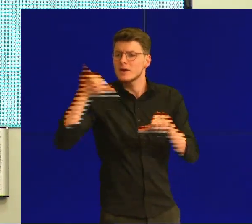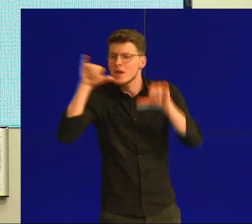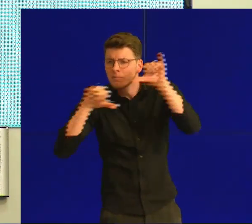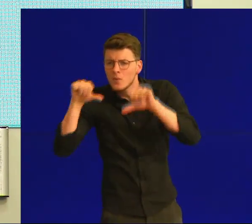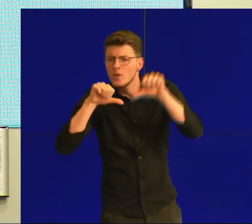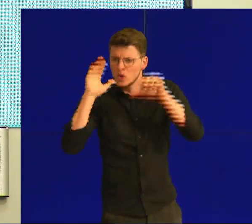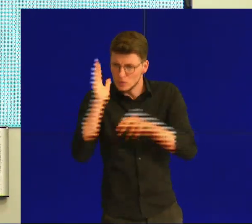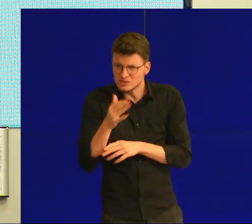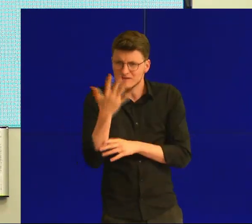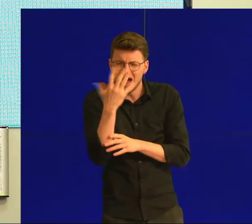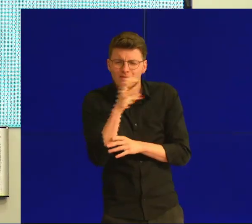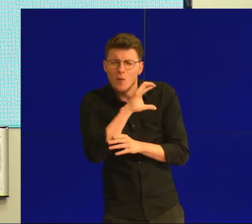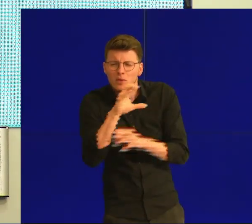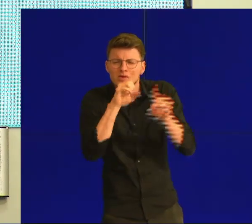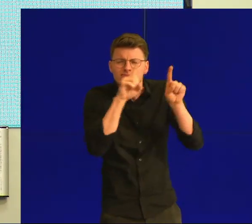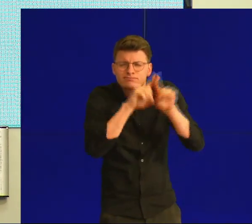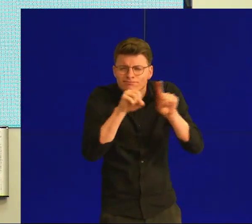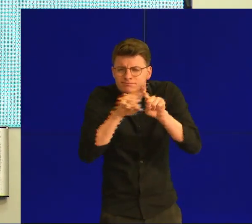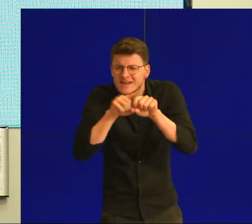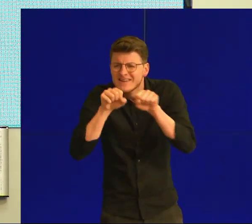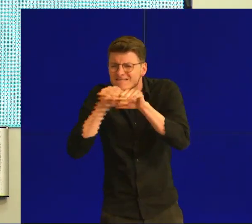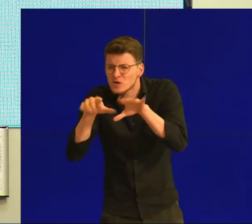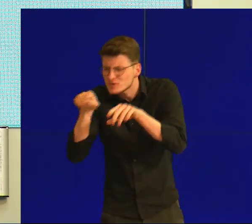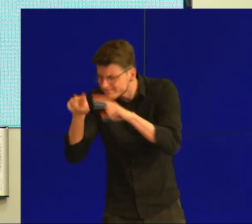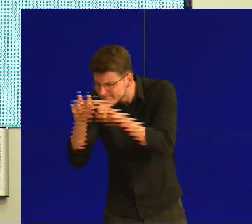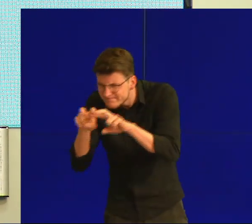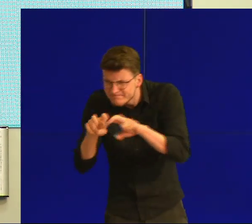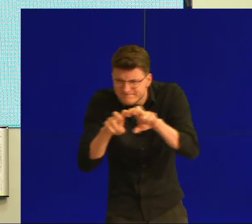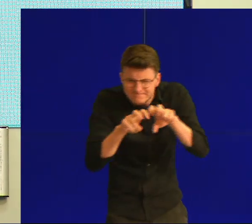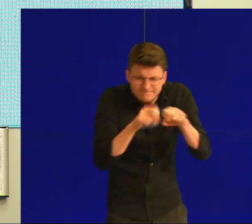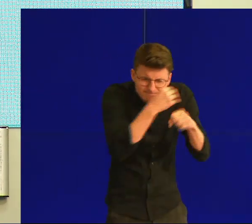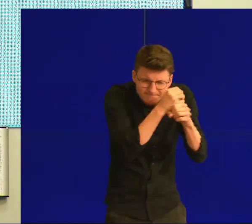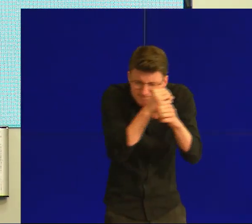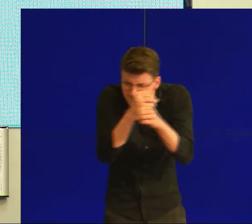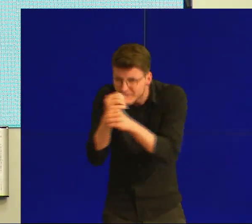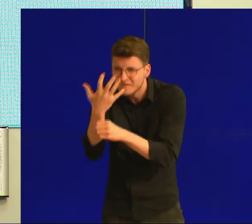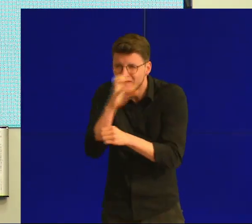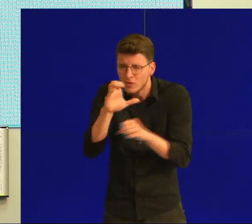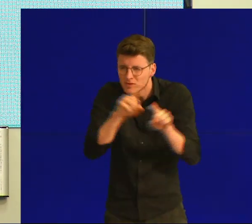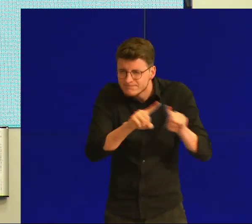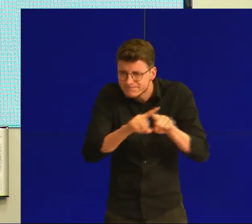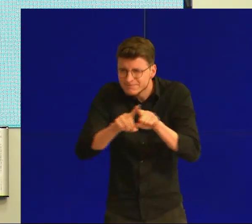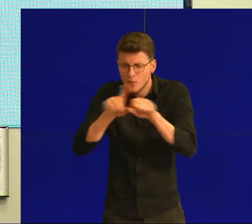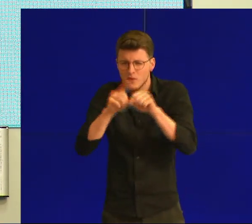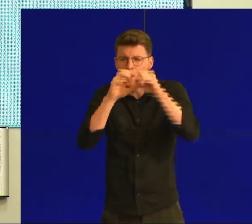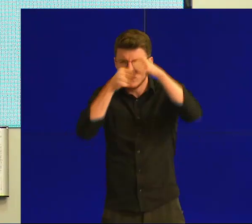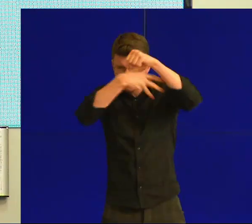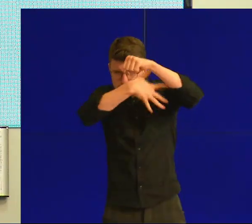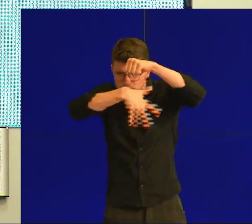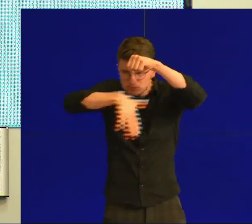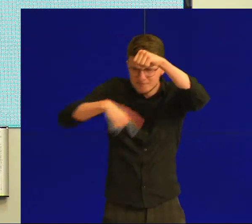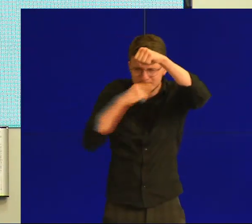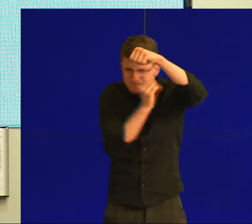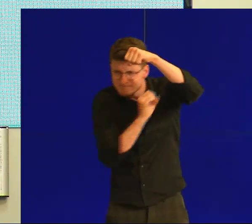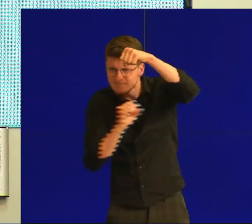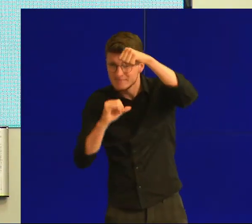bord un détail analyse est notre série dans ce dernier discours d' une carte avec bright food diffèreront de tshilenge